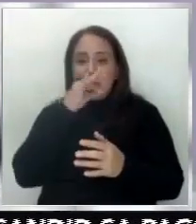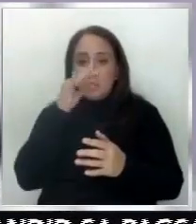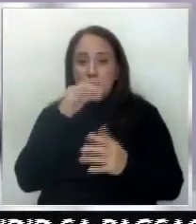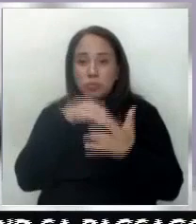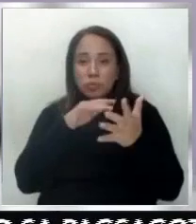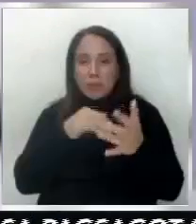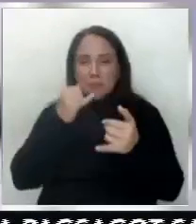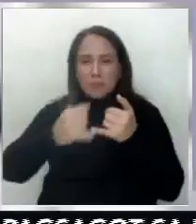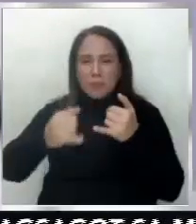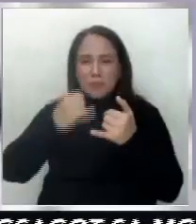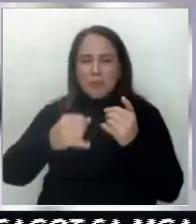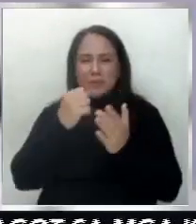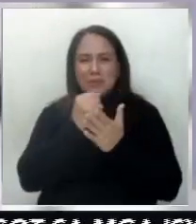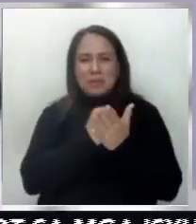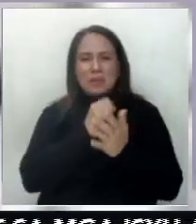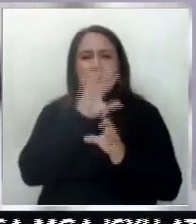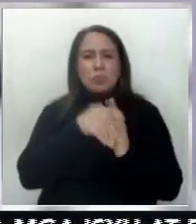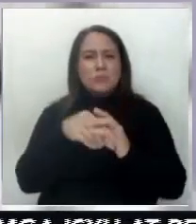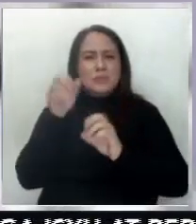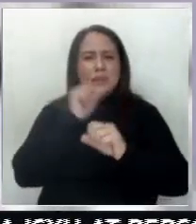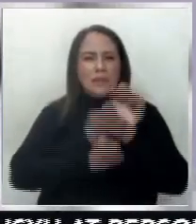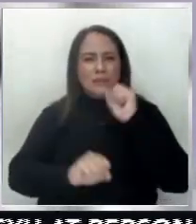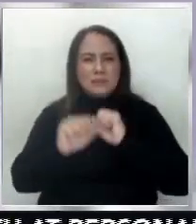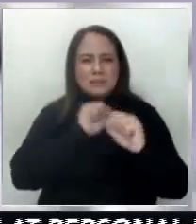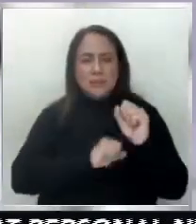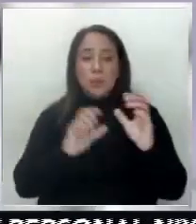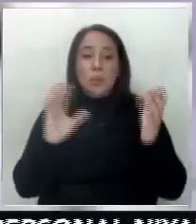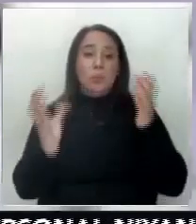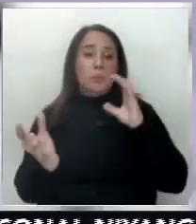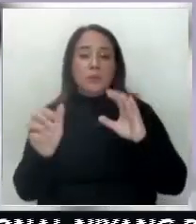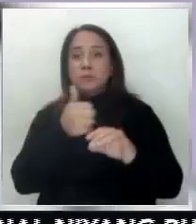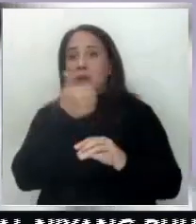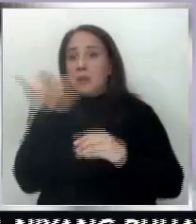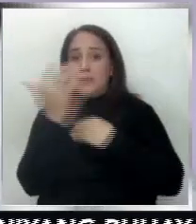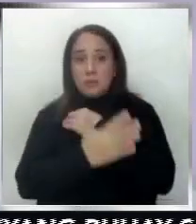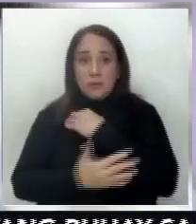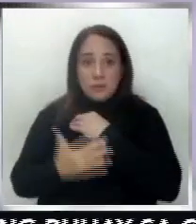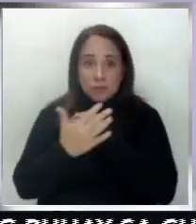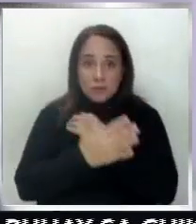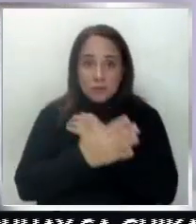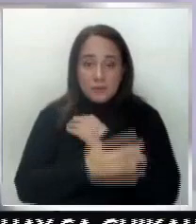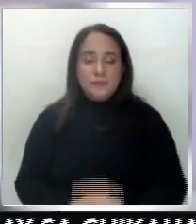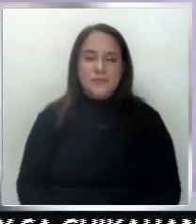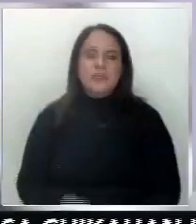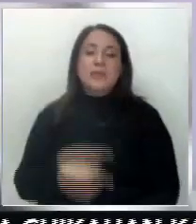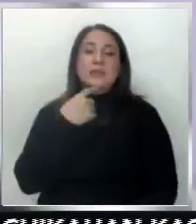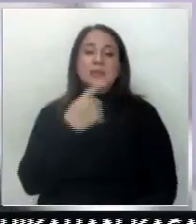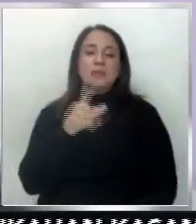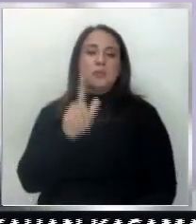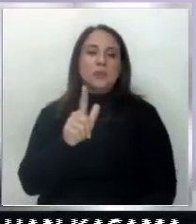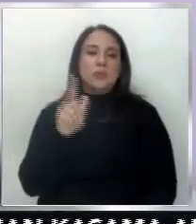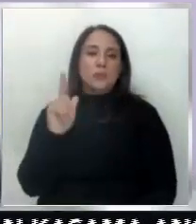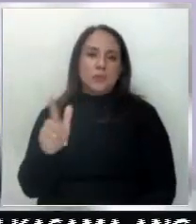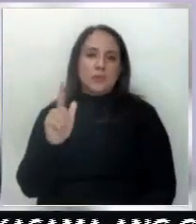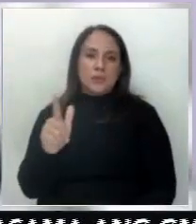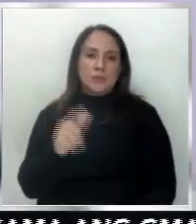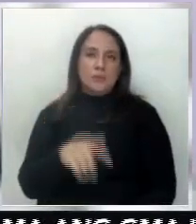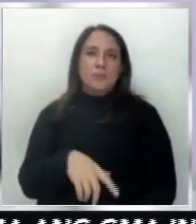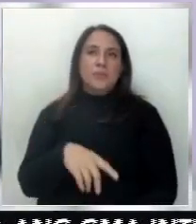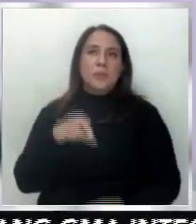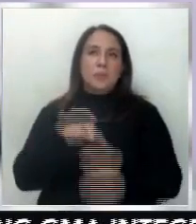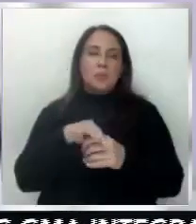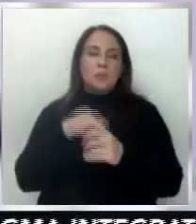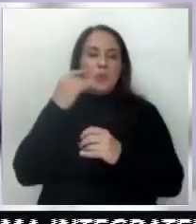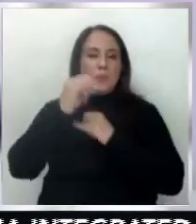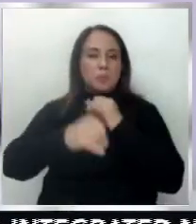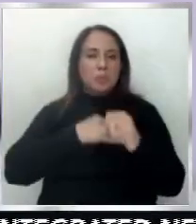subject na yan, pati sa science, kapag ikinumpara sa ibang bansa. Ayon yan sa 2022 Program for